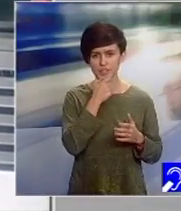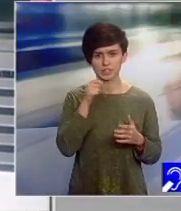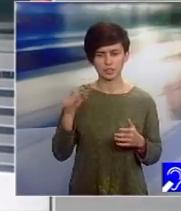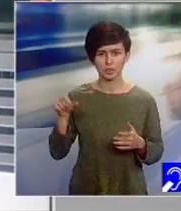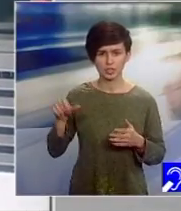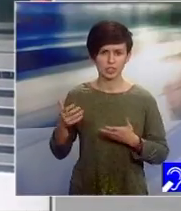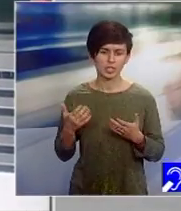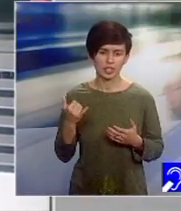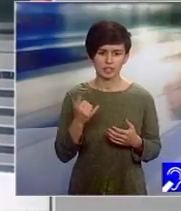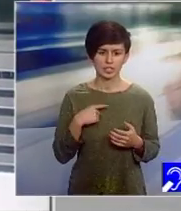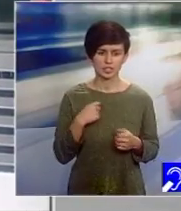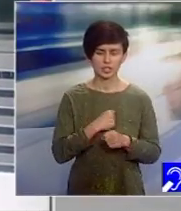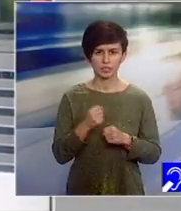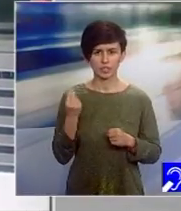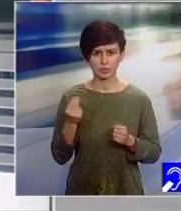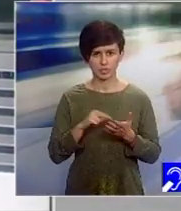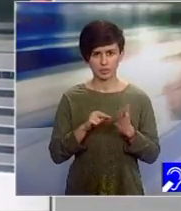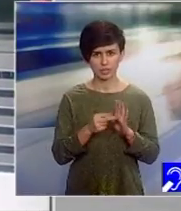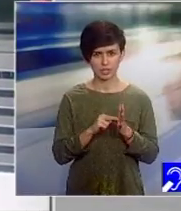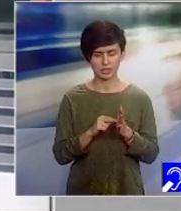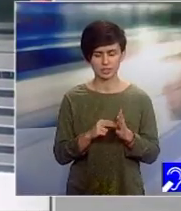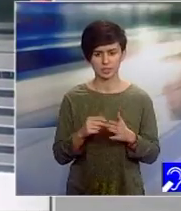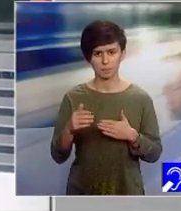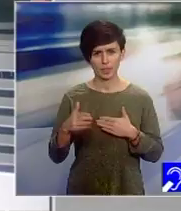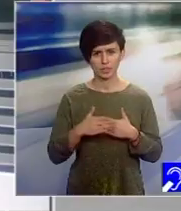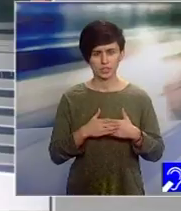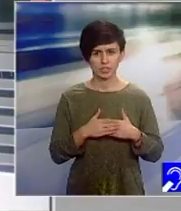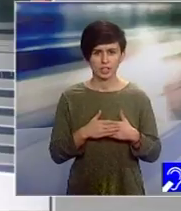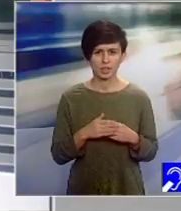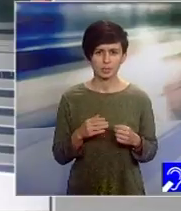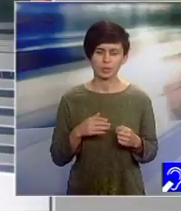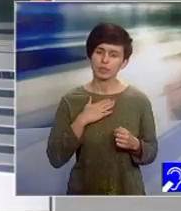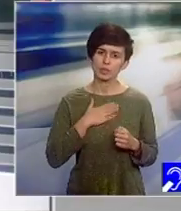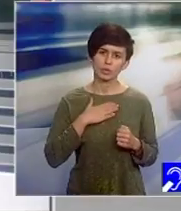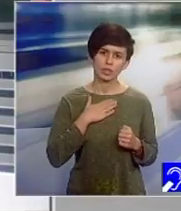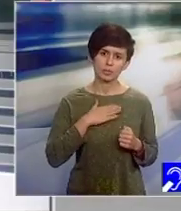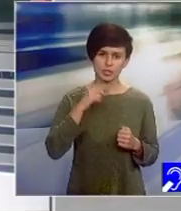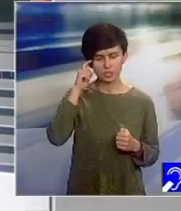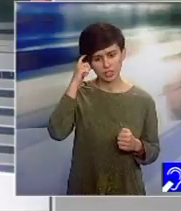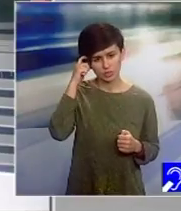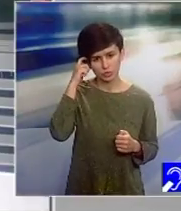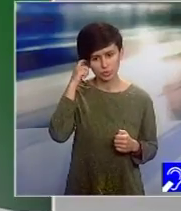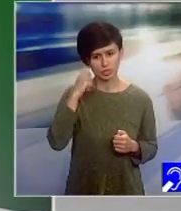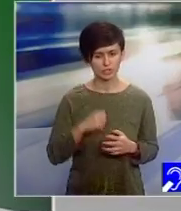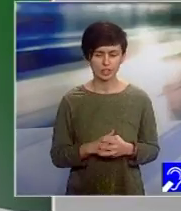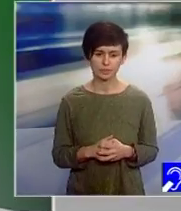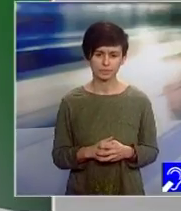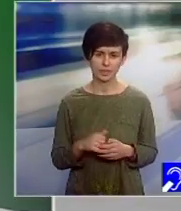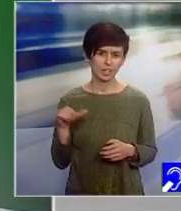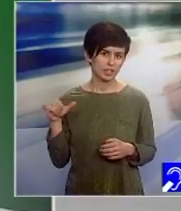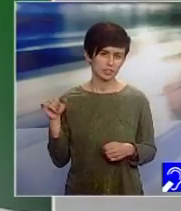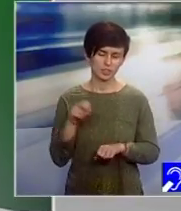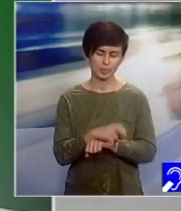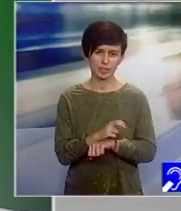bine pregătiți și care se apropie deja cu drag și cu cunoaștere de gen. Cine sunt participanții în